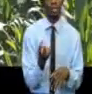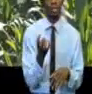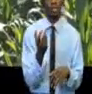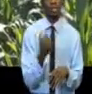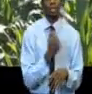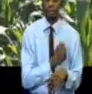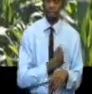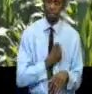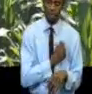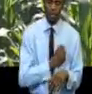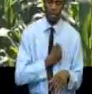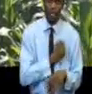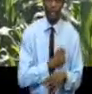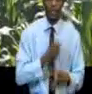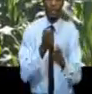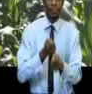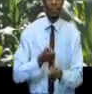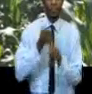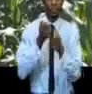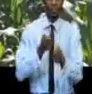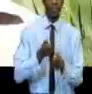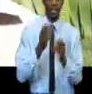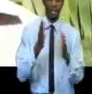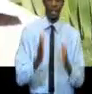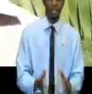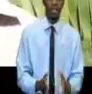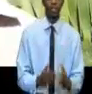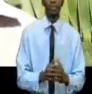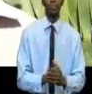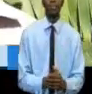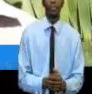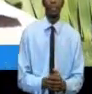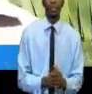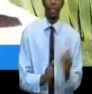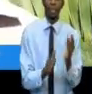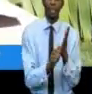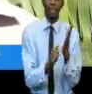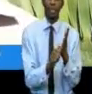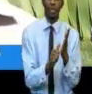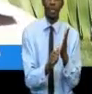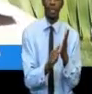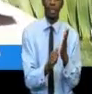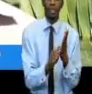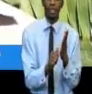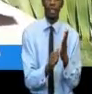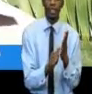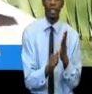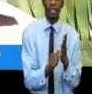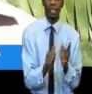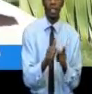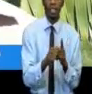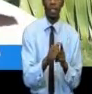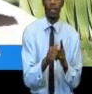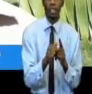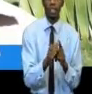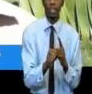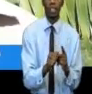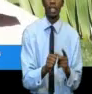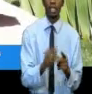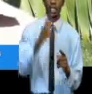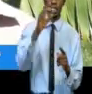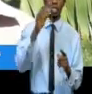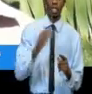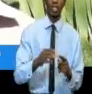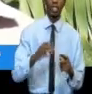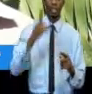investis principalement dans la culture du maïs. Et le maïs est une culture qui préfère généralement une grande quantité d'eau et ensuite